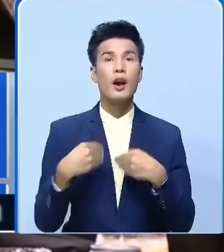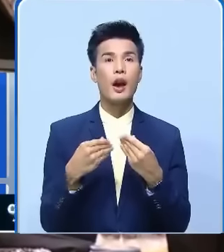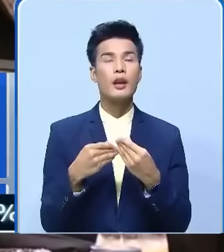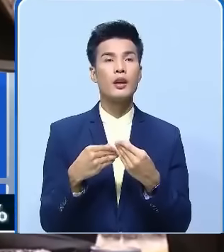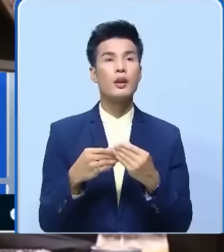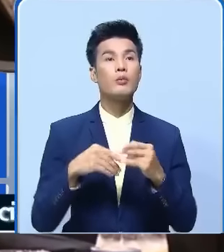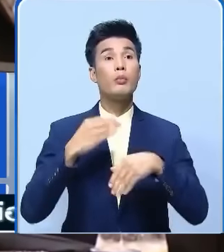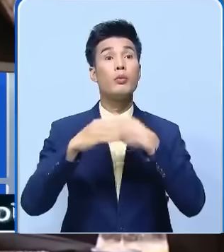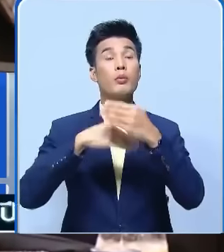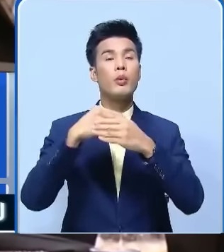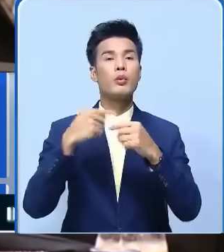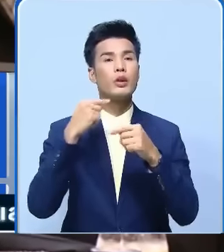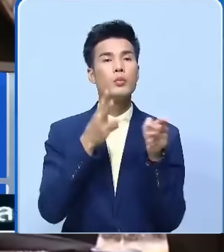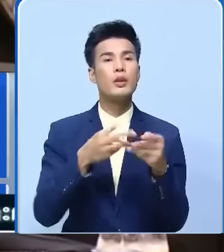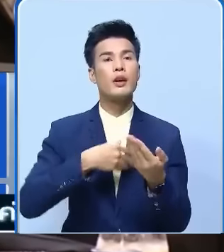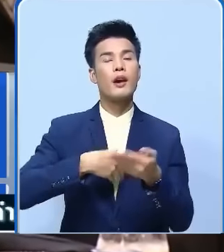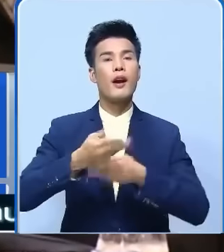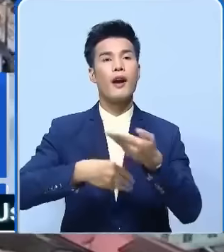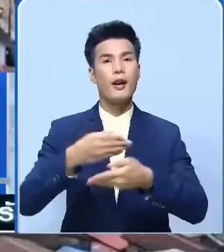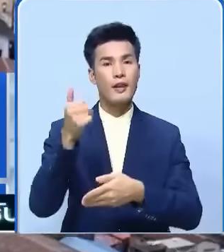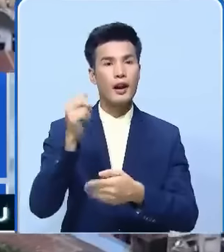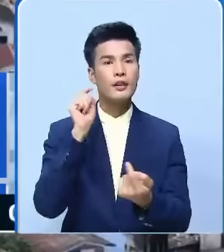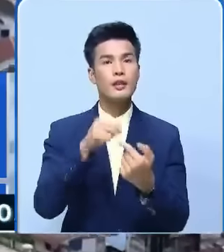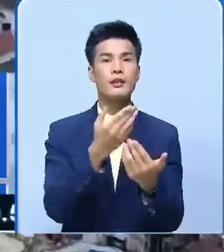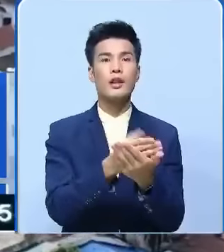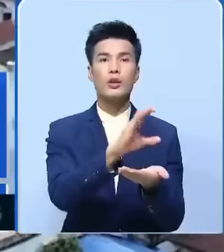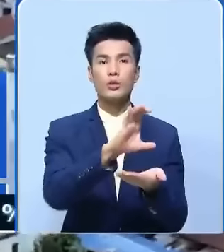การต่อยอดธุรกิจการหาช่องทางการตลาดการเข้าถึงแหล่งเงินทุ